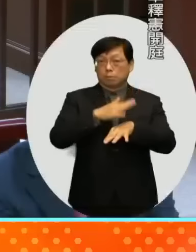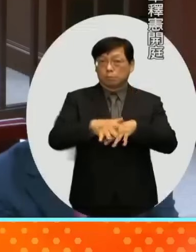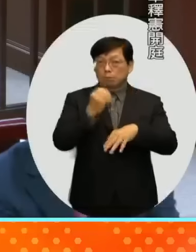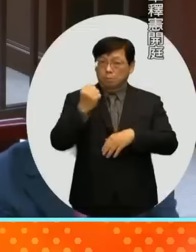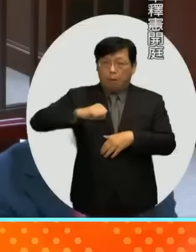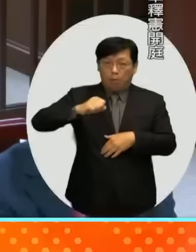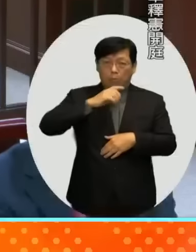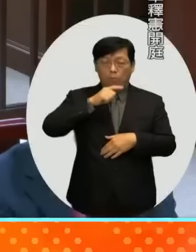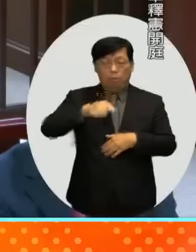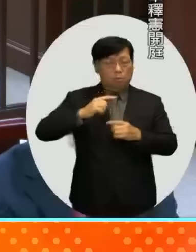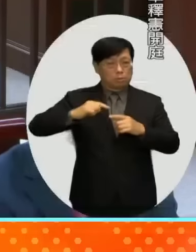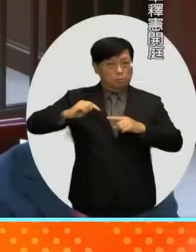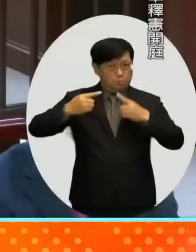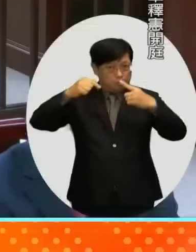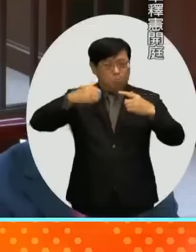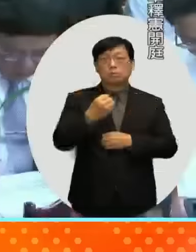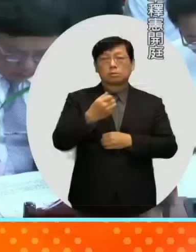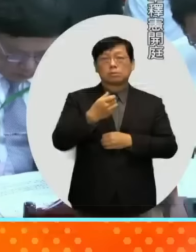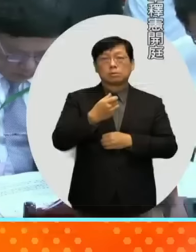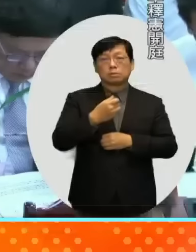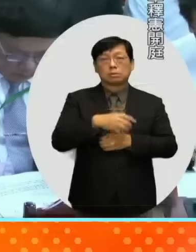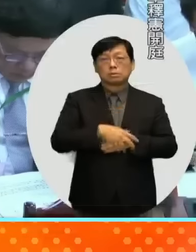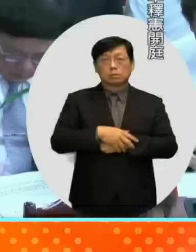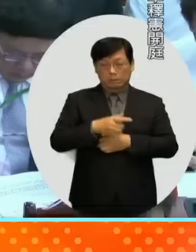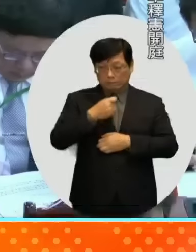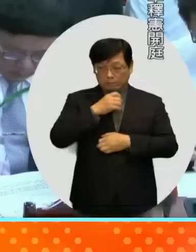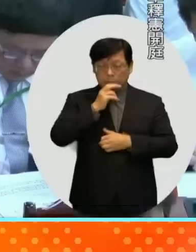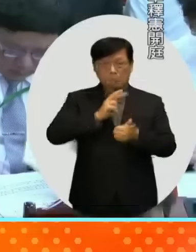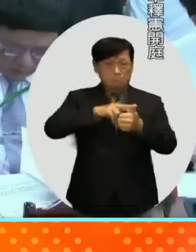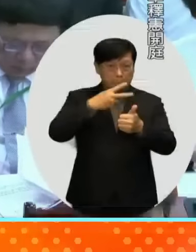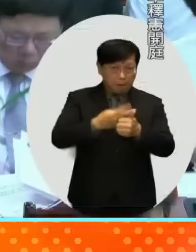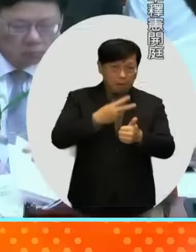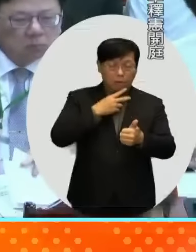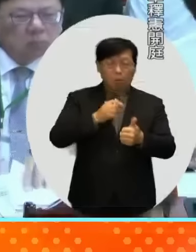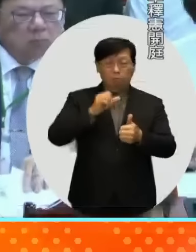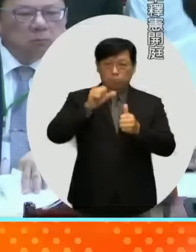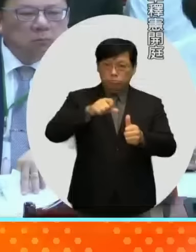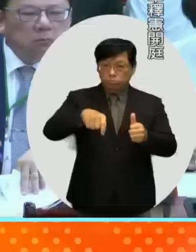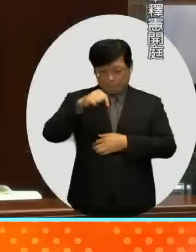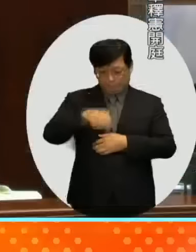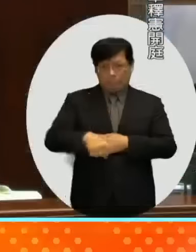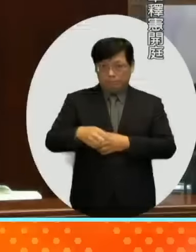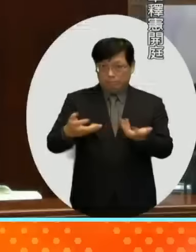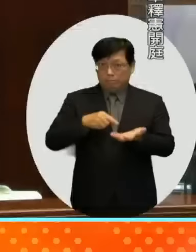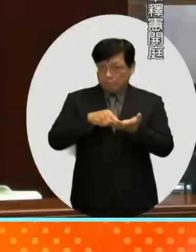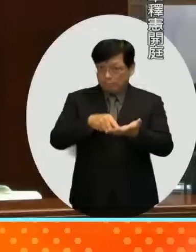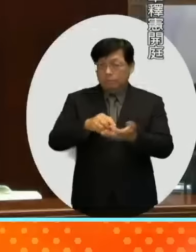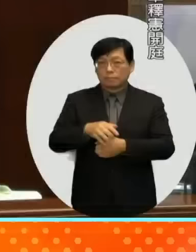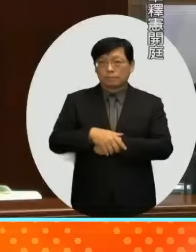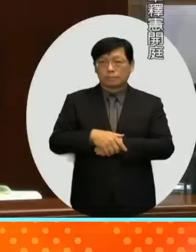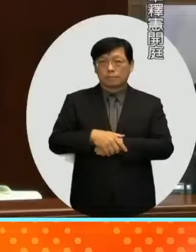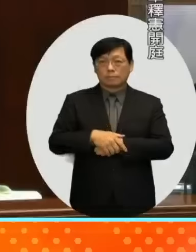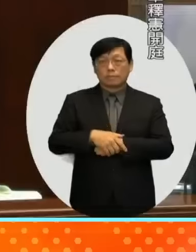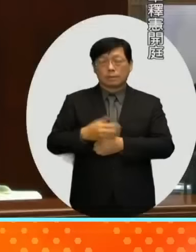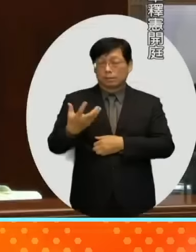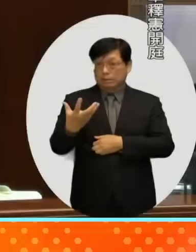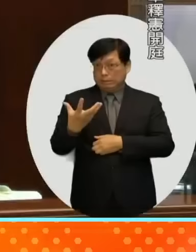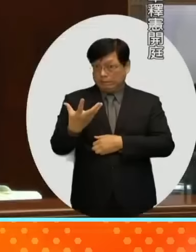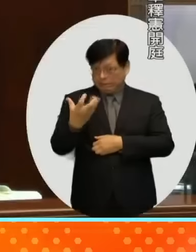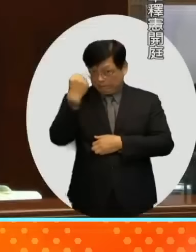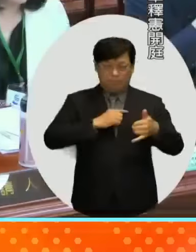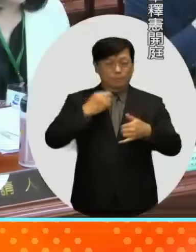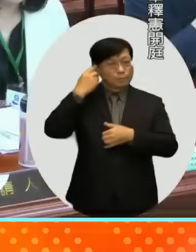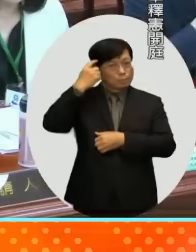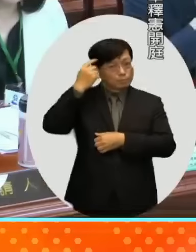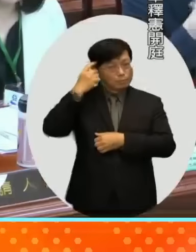严重的革命。就如果你真的能够让大家知道说这件事情对我们每一个人的生活，对于我们所身处的这个社会产生重大影